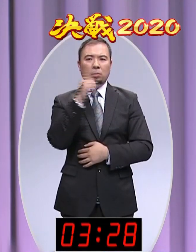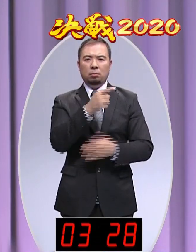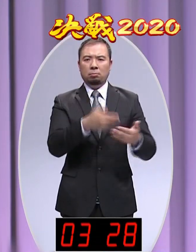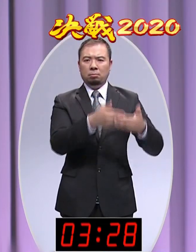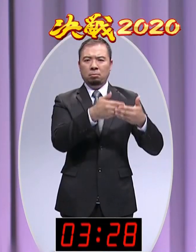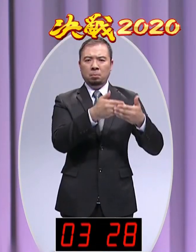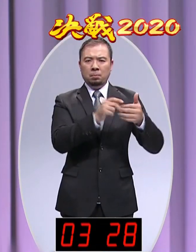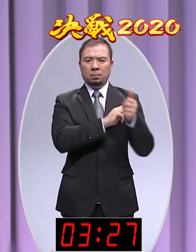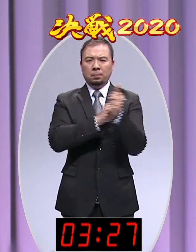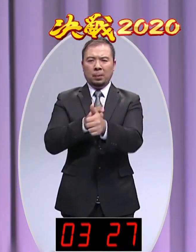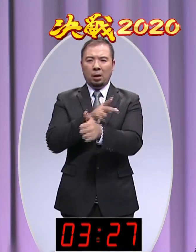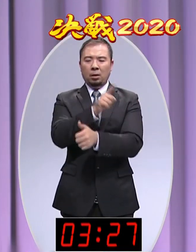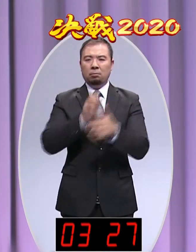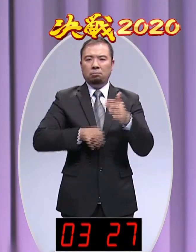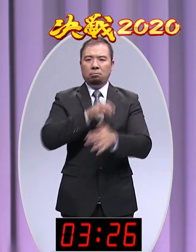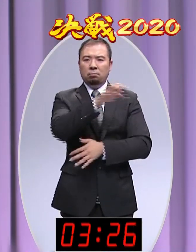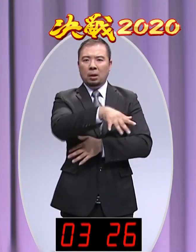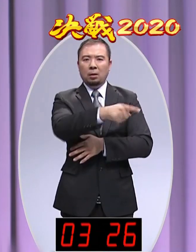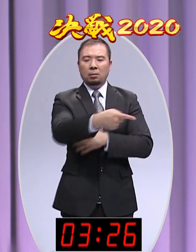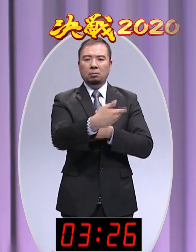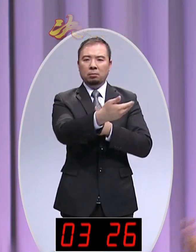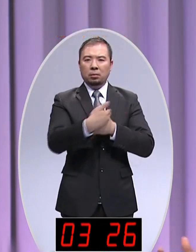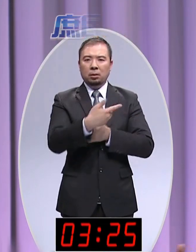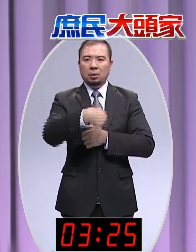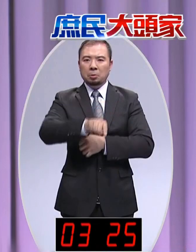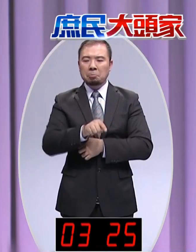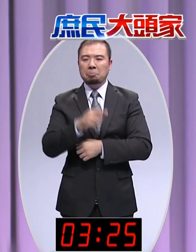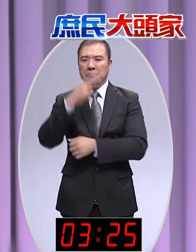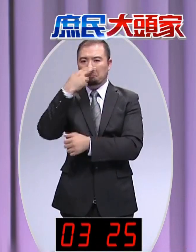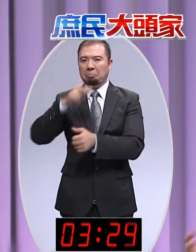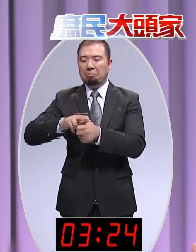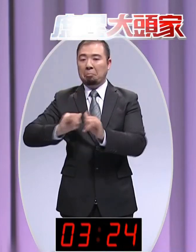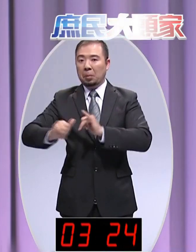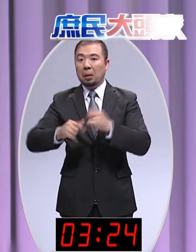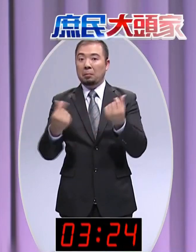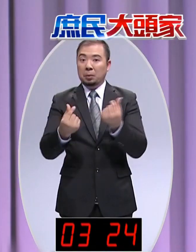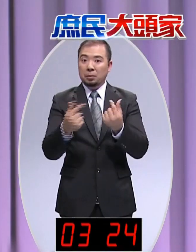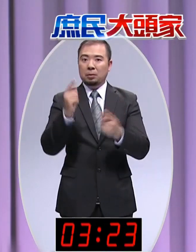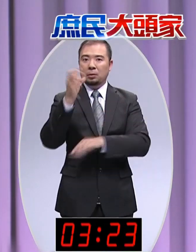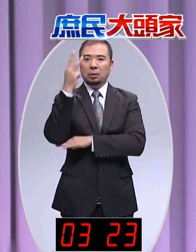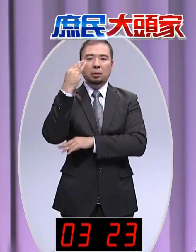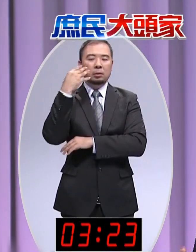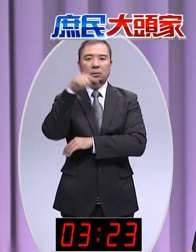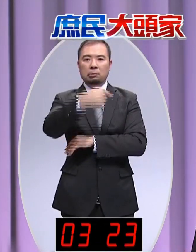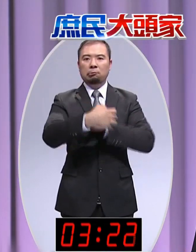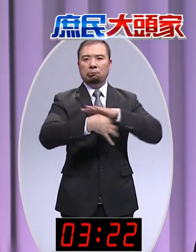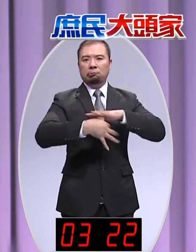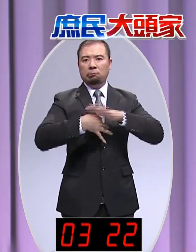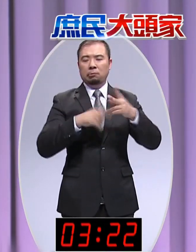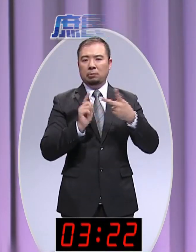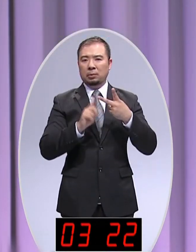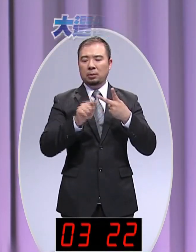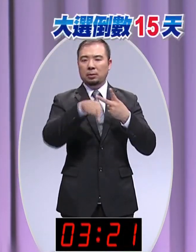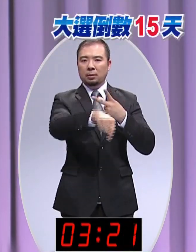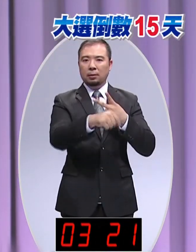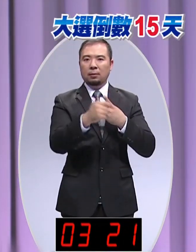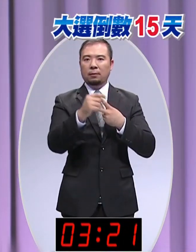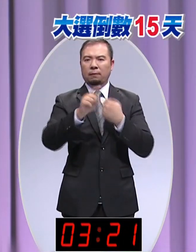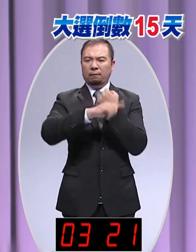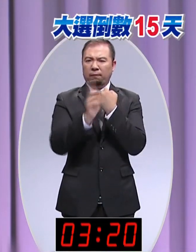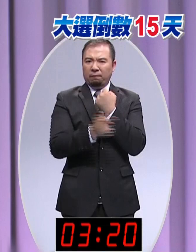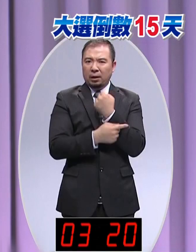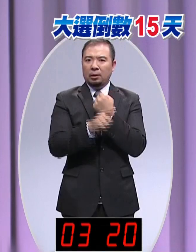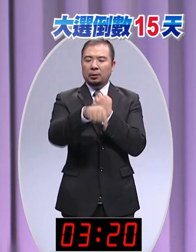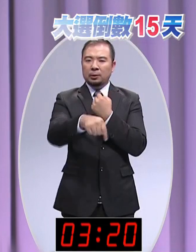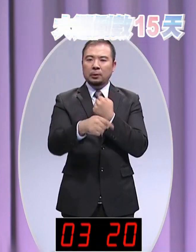托或资助，而且是五种行为，像提供政治现金、受指示助选、政策的法令政策的游